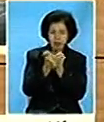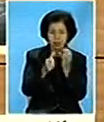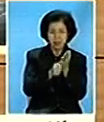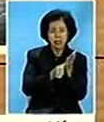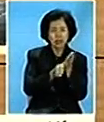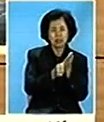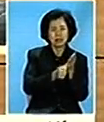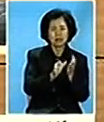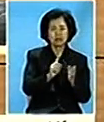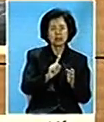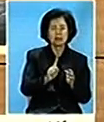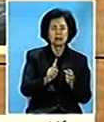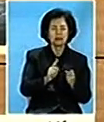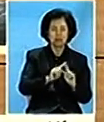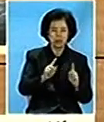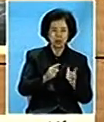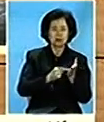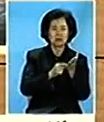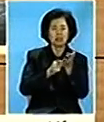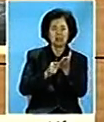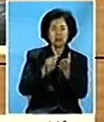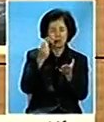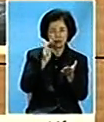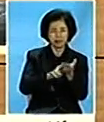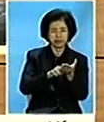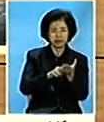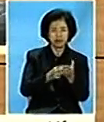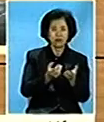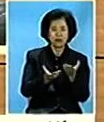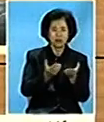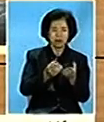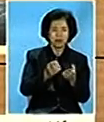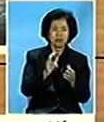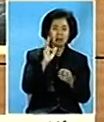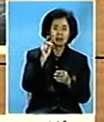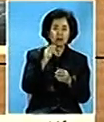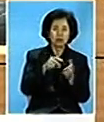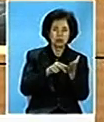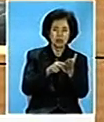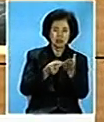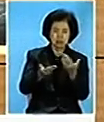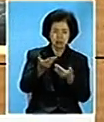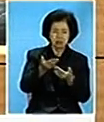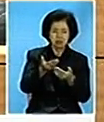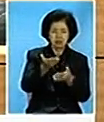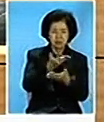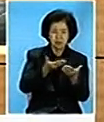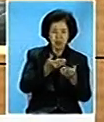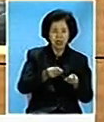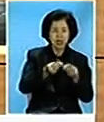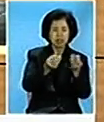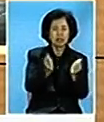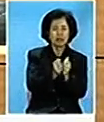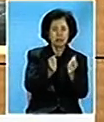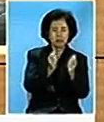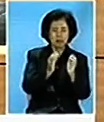ใดทั้งสิ้นเพียงแต่เรามานำเสนอข้อสังเกตหรือจะเป็นข้อที่เรียกว่านำมาสู่ความสนใจของผู้บริหารคือทางไว้ฝ่ายรั